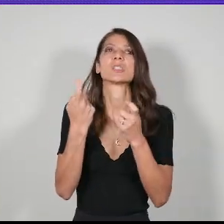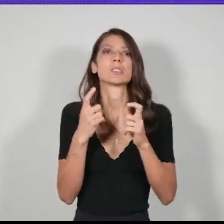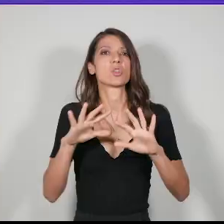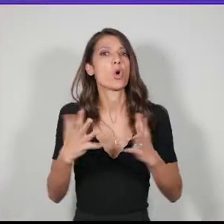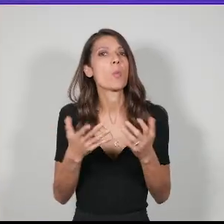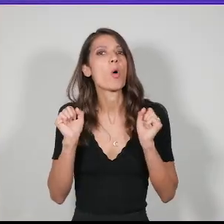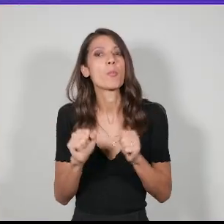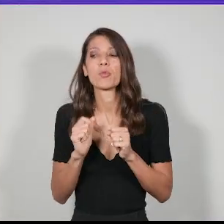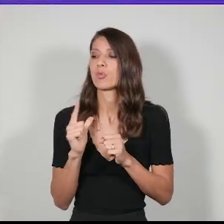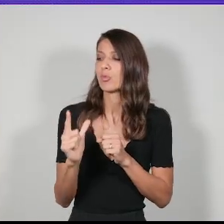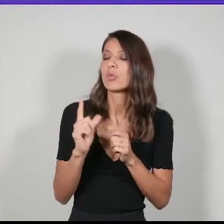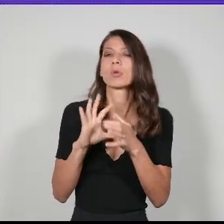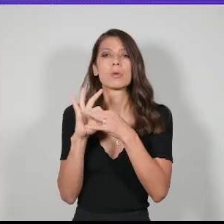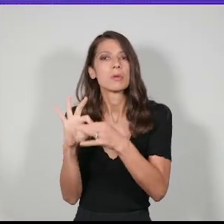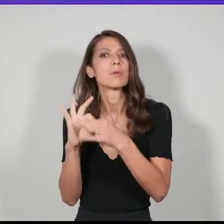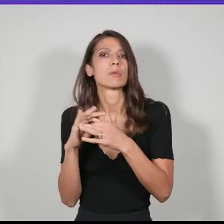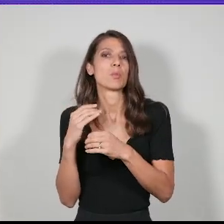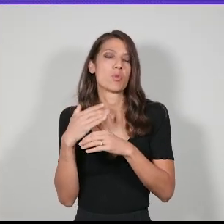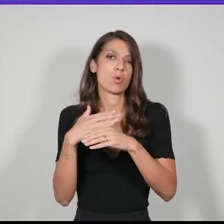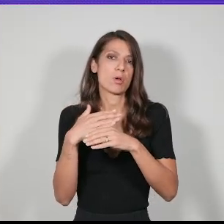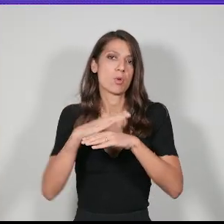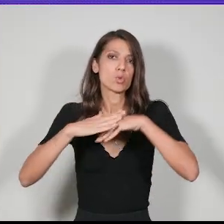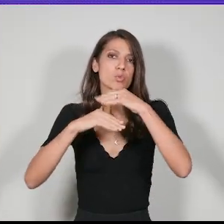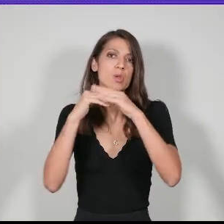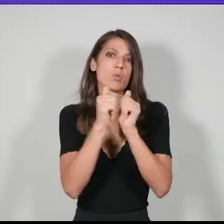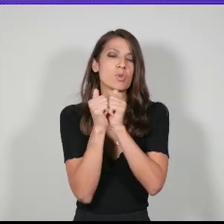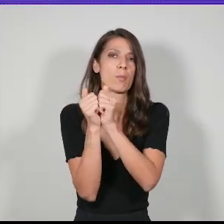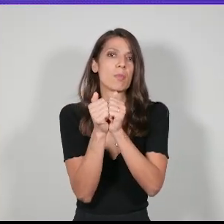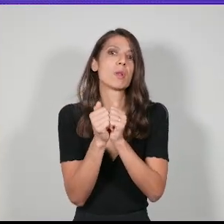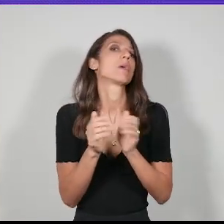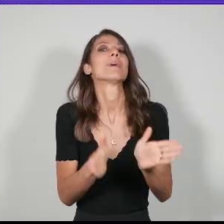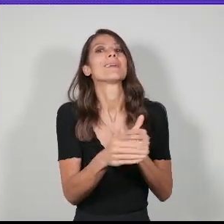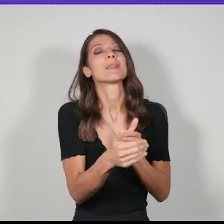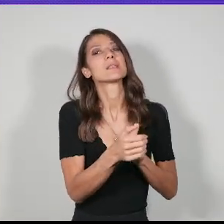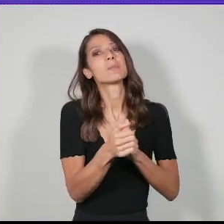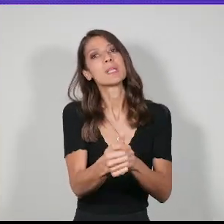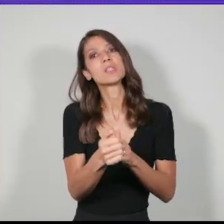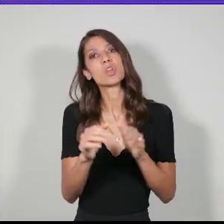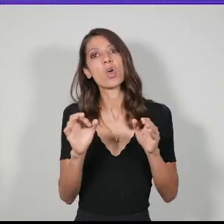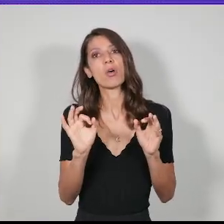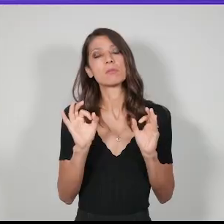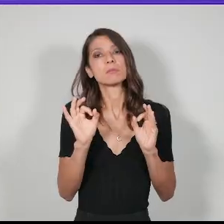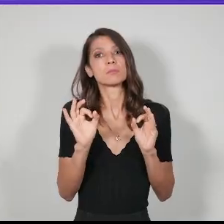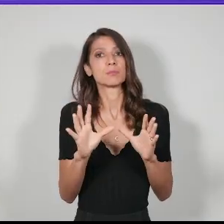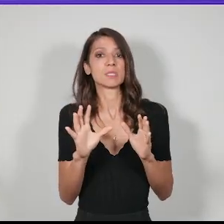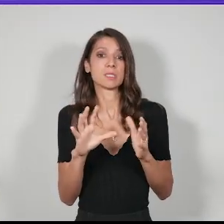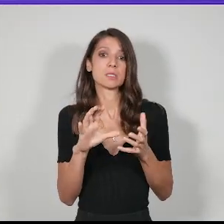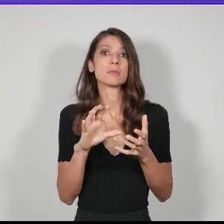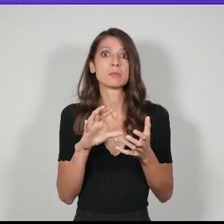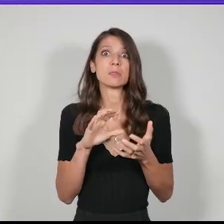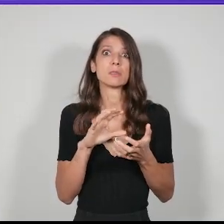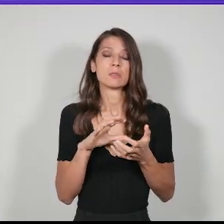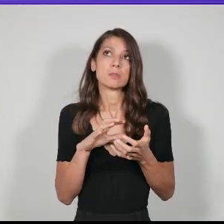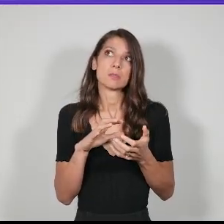on peut co-construire ensemble. Et moi, j'ai tendance à dire que le case manager, il devient un peu un généraliste de la complexité.